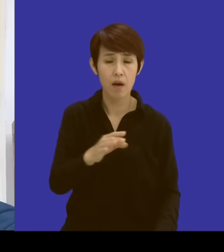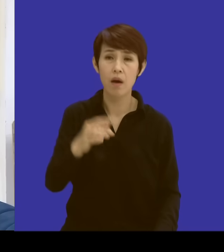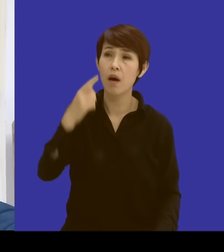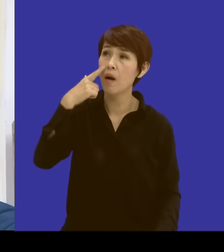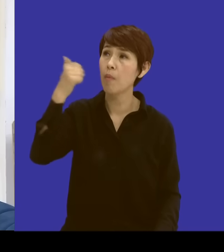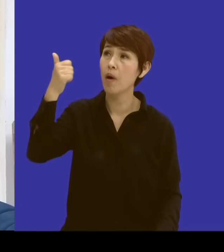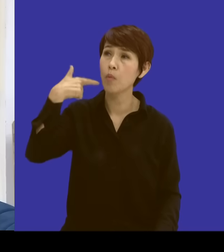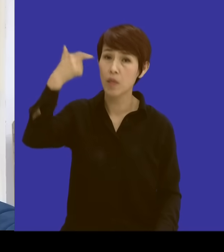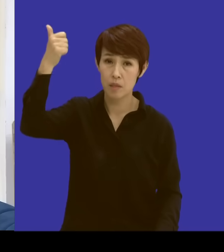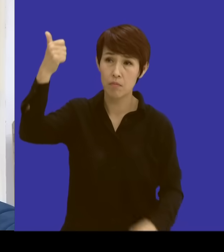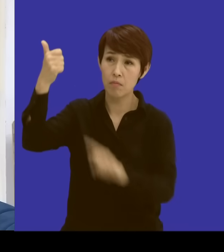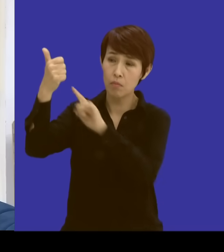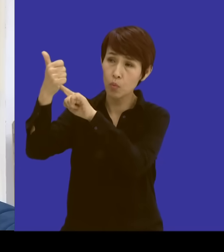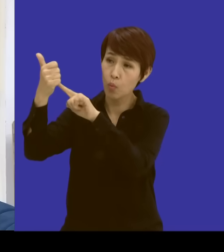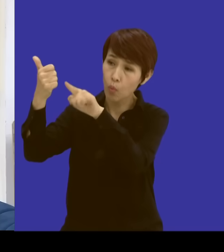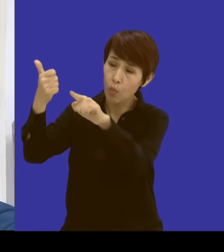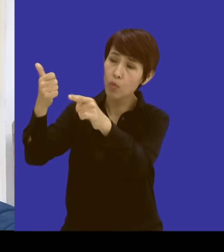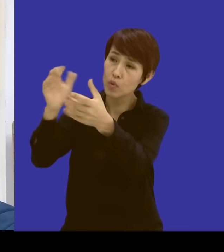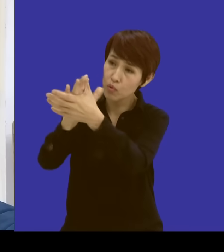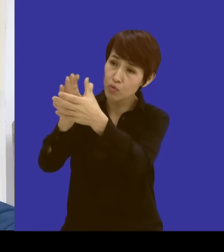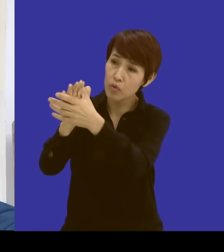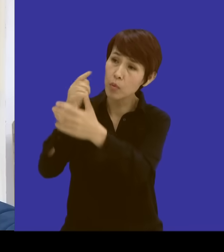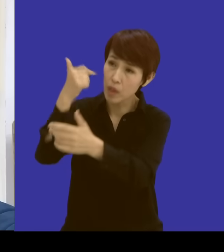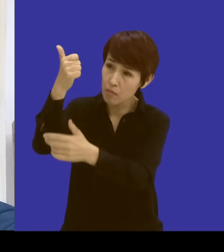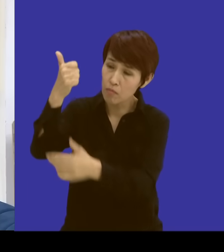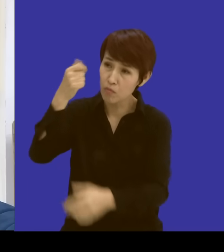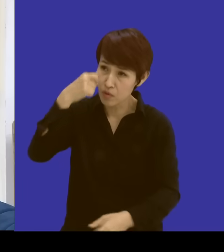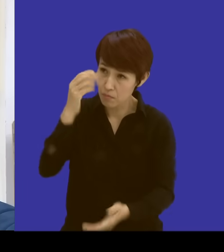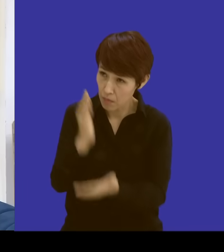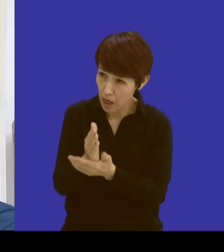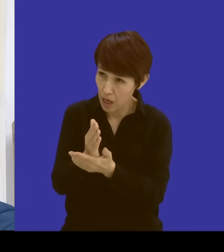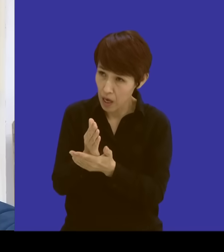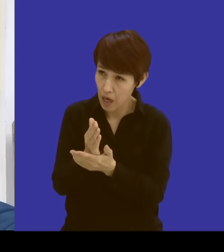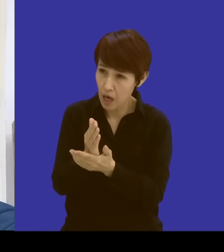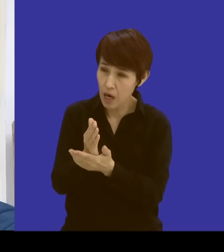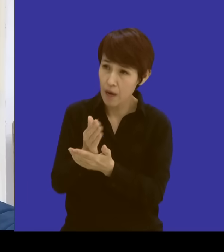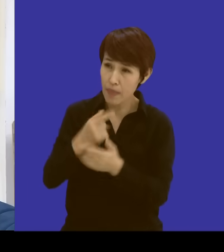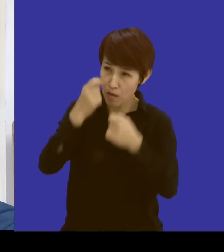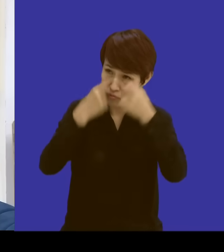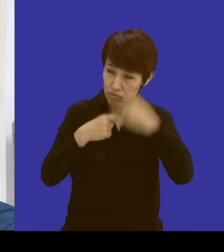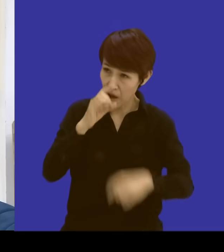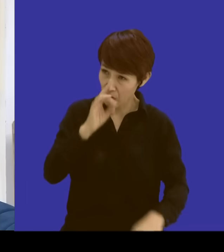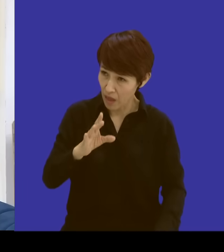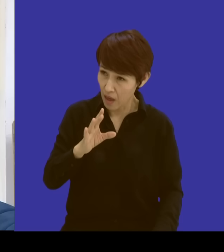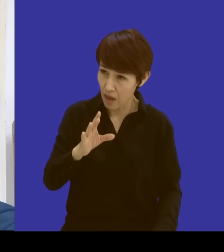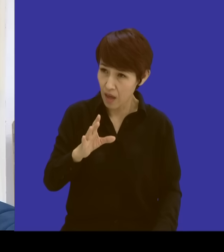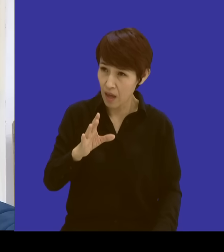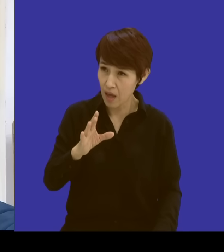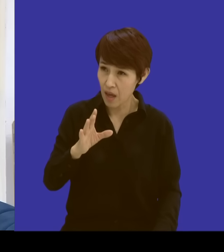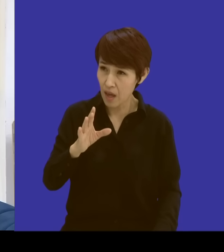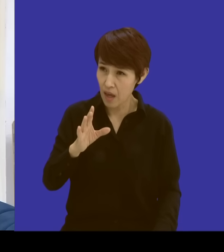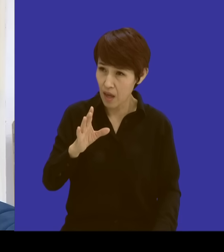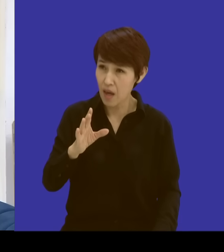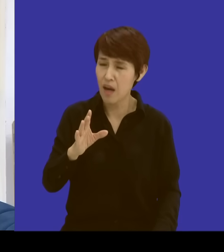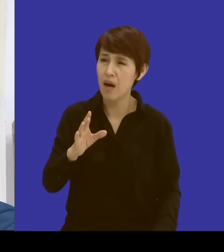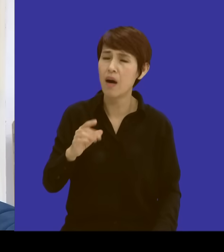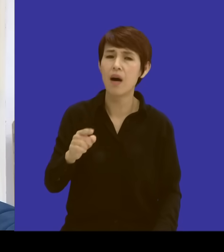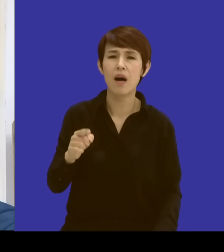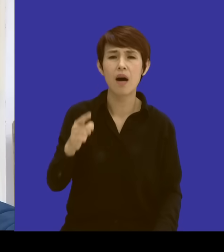목사님이신 아버지 친구분이 이렇게 말씀하시니까 울면 안 되겠구나. 우는 거 하나님 싫어하실 수도 있겠구나. 그러니까 저는